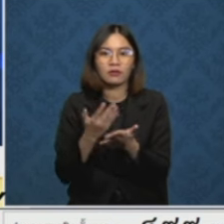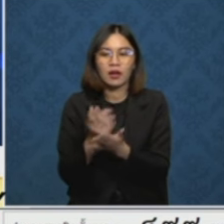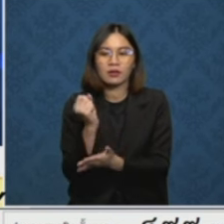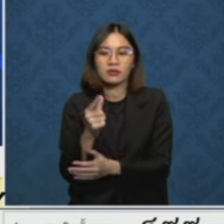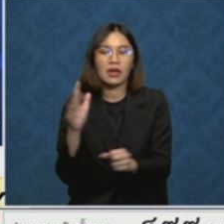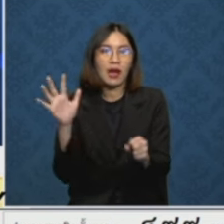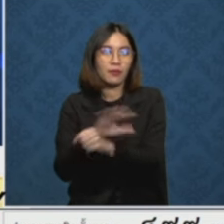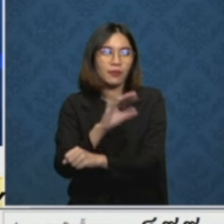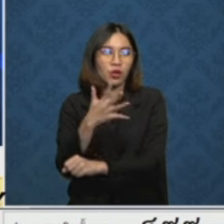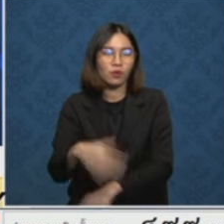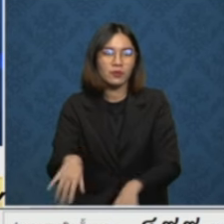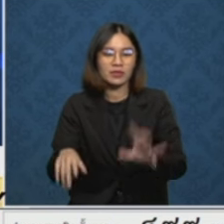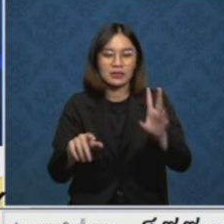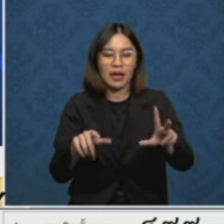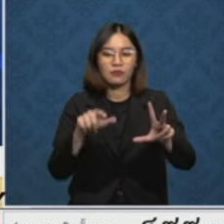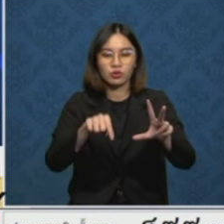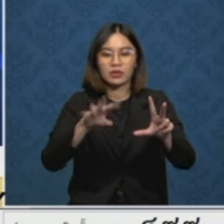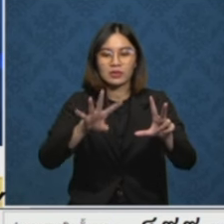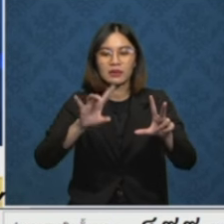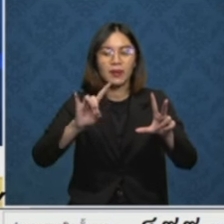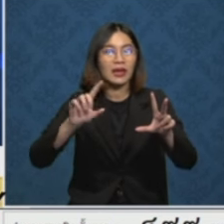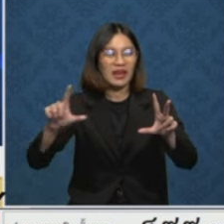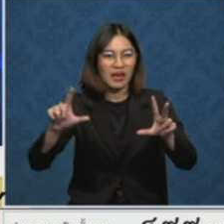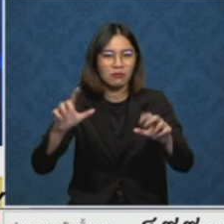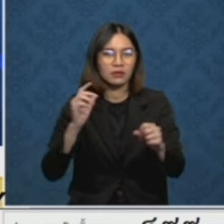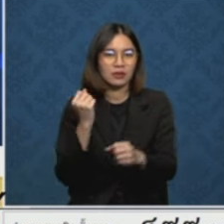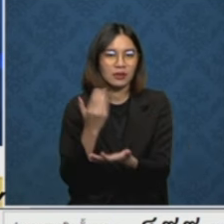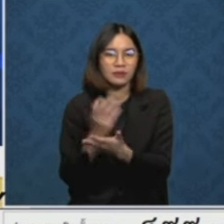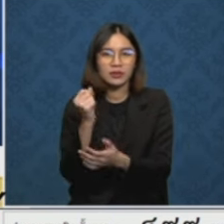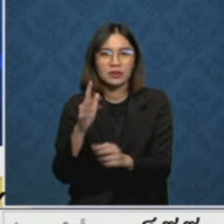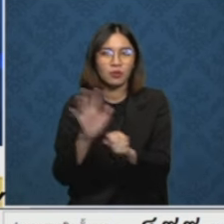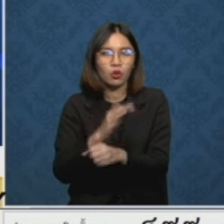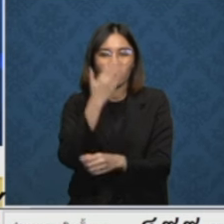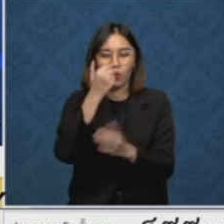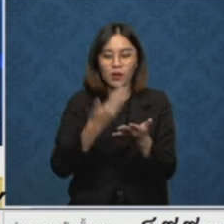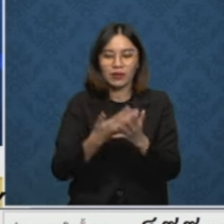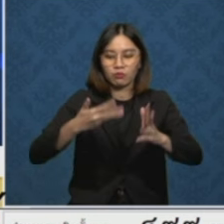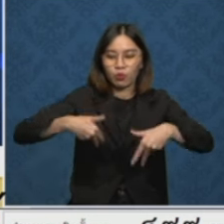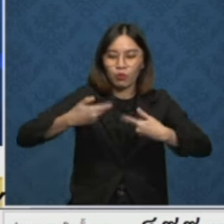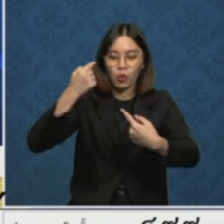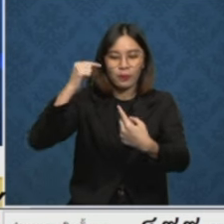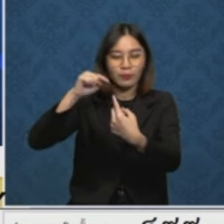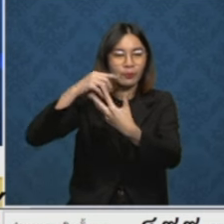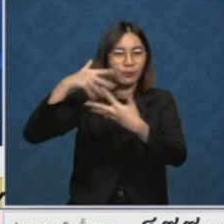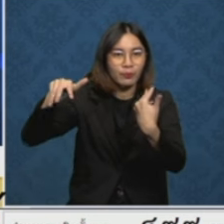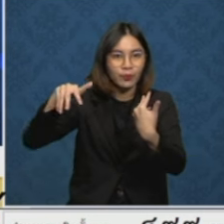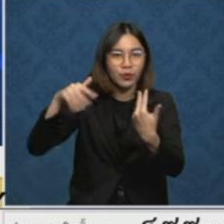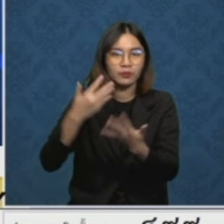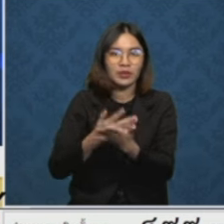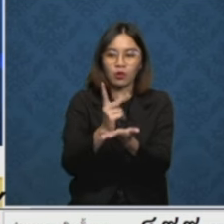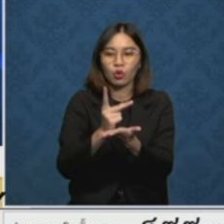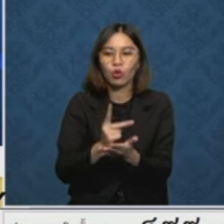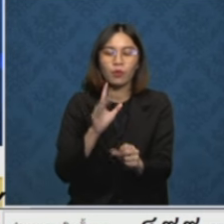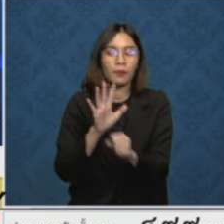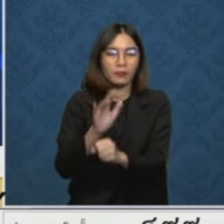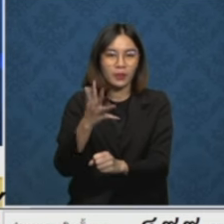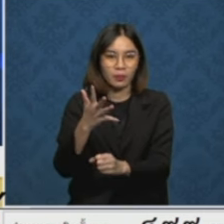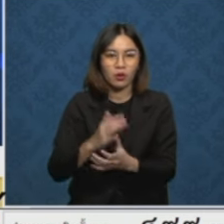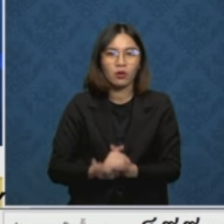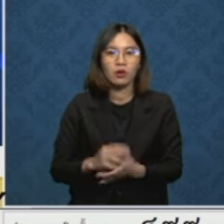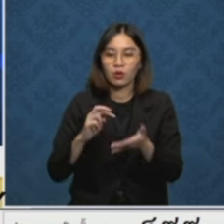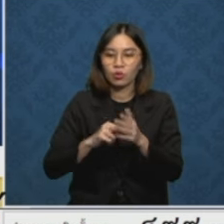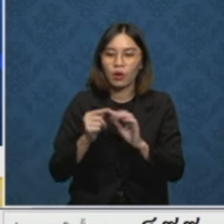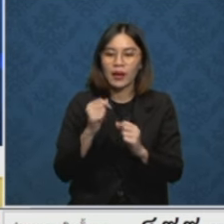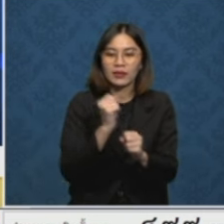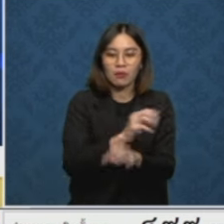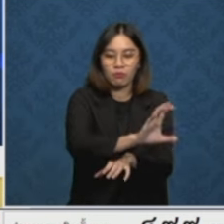ง 3.48 ล้านล้านเพราะว่ารายได้มันไม่เข้าเป้านะคะแล้วเราก็กู้โปะได้ไม่เพียงพอก็เท่ากับว่า